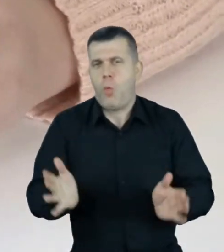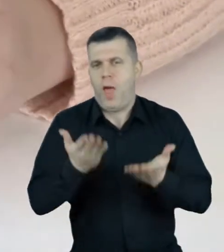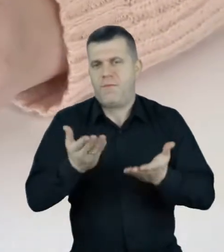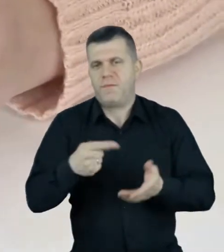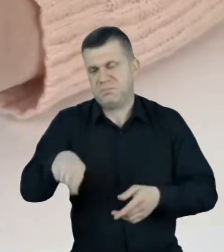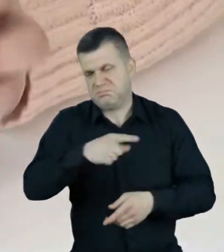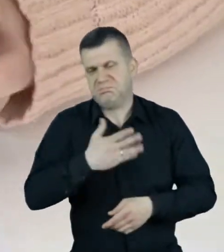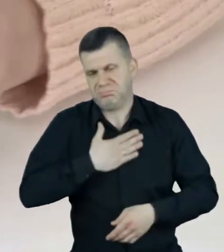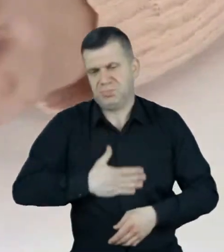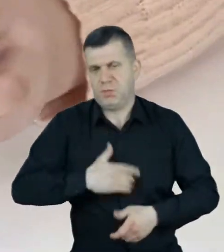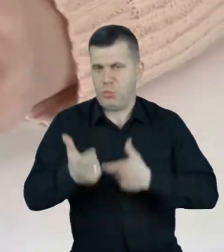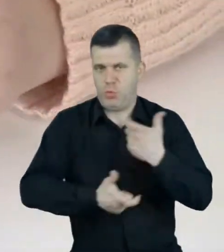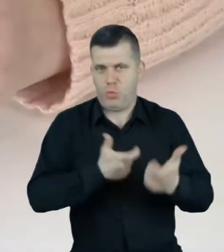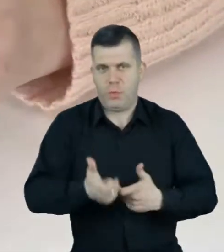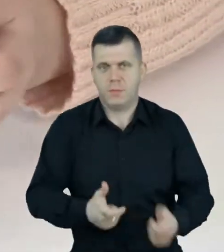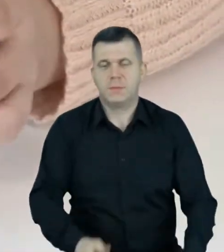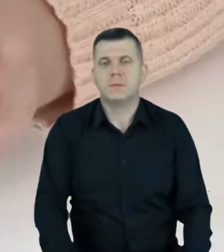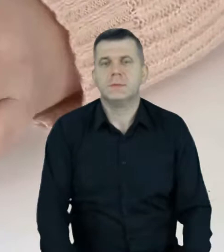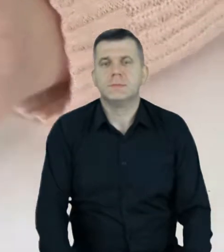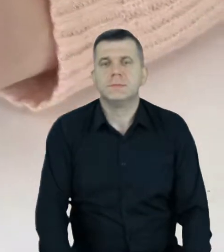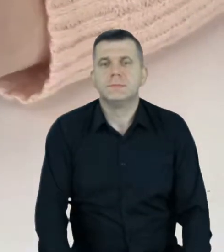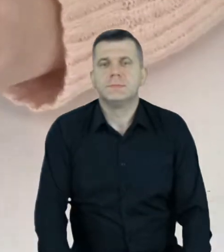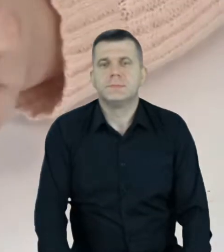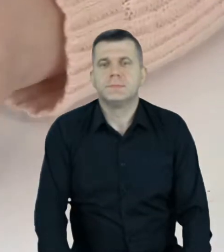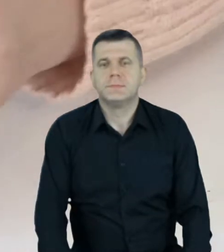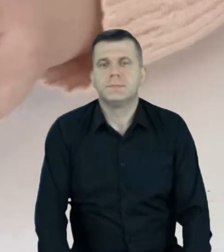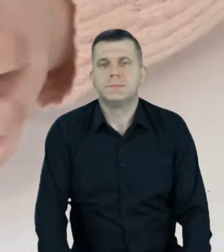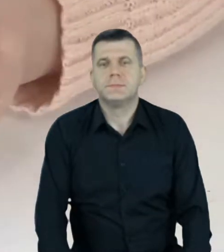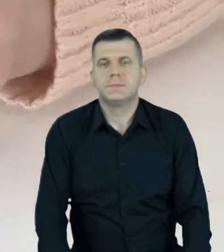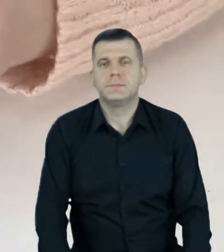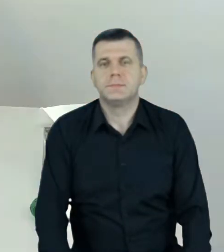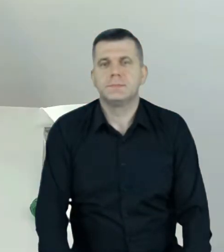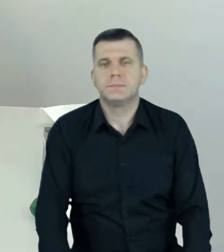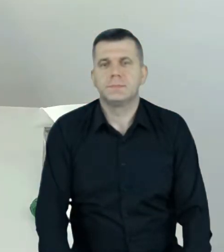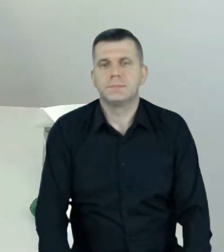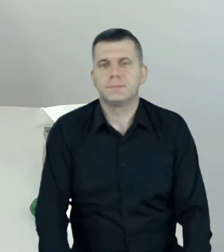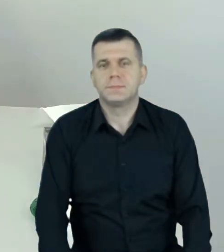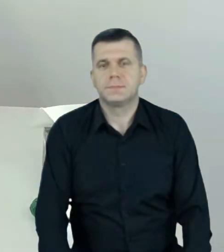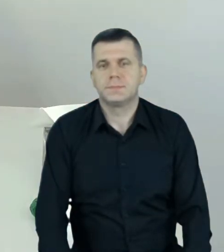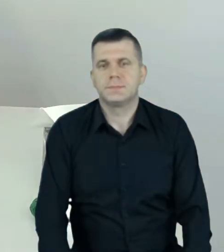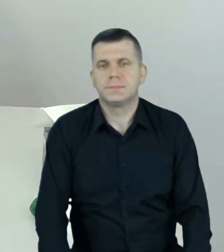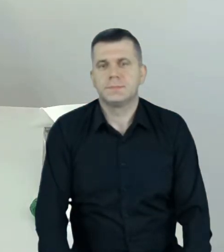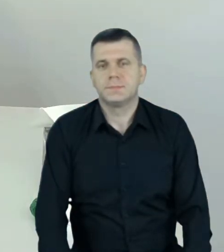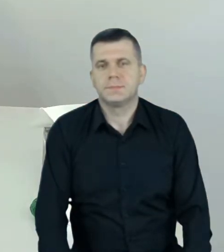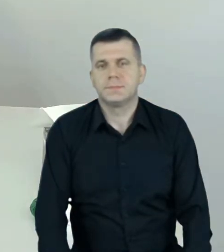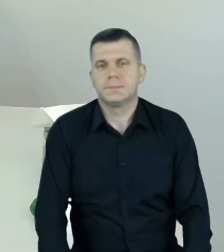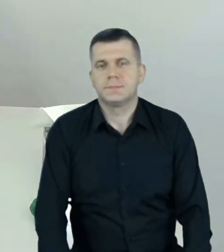najłatwiejsze najprzyjemniejsza i najczystszą to